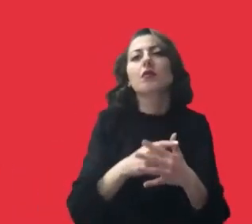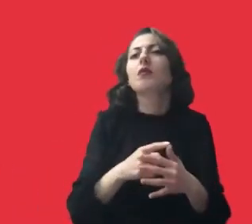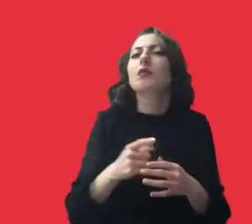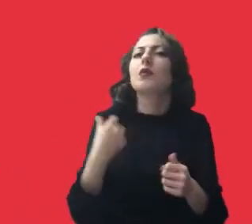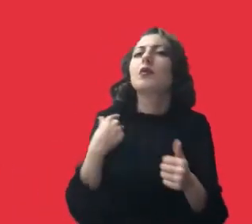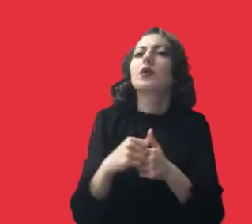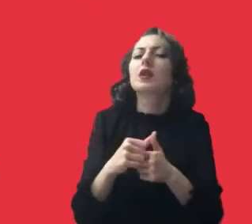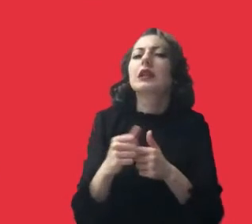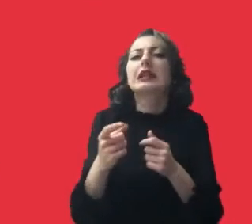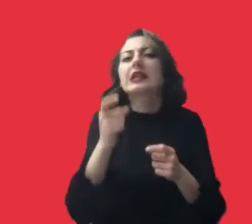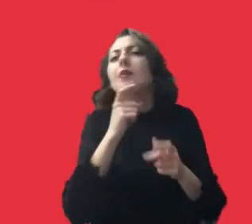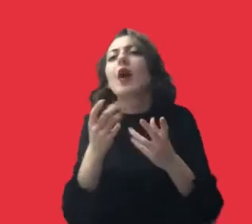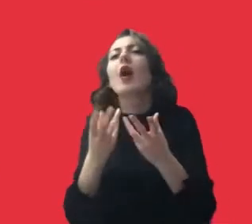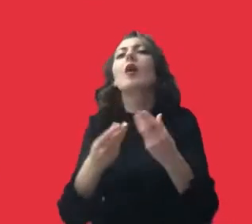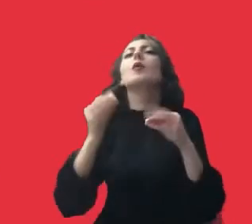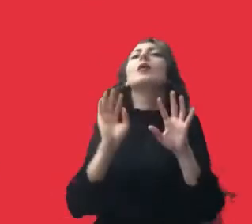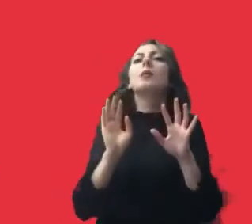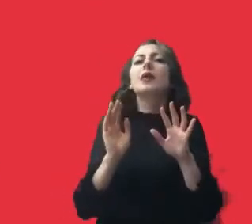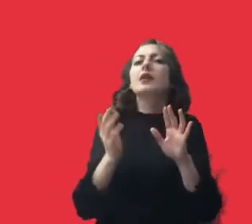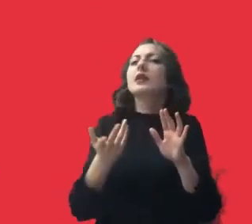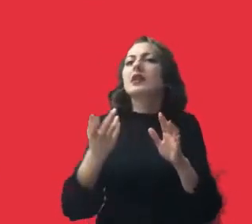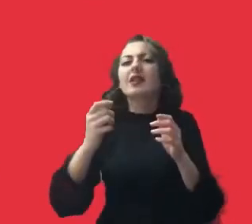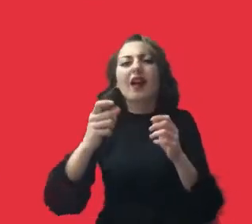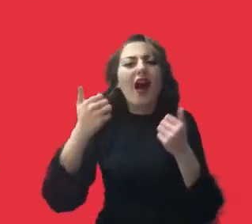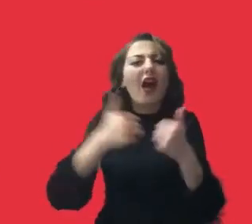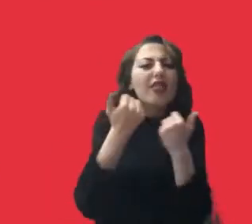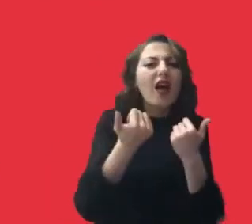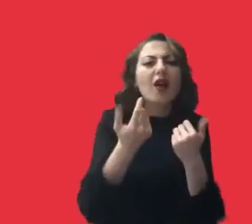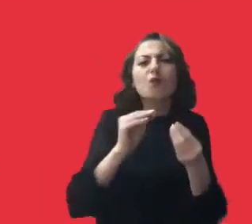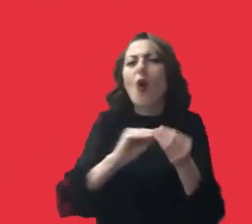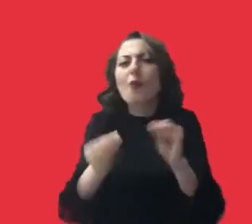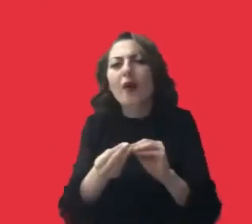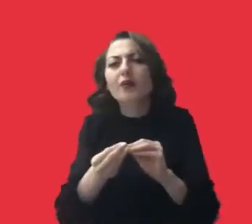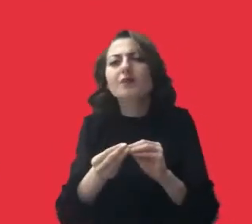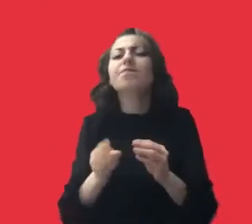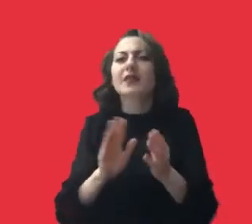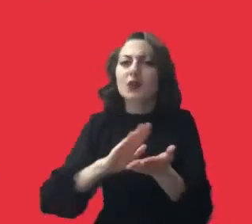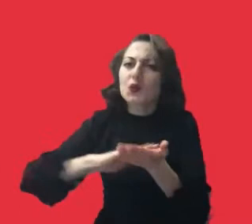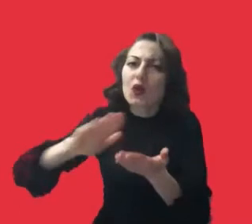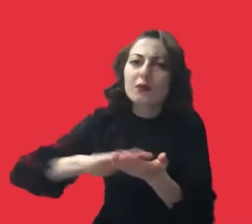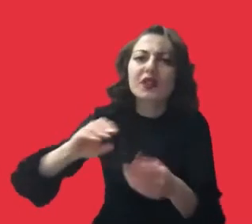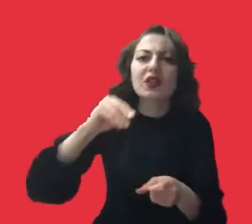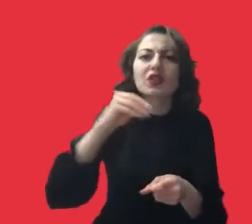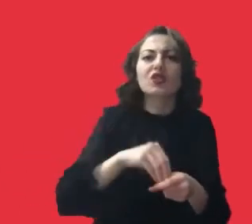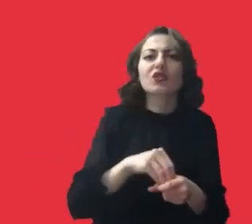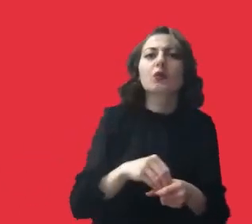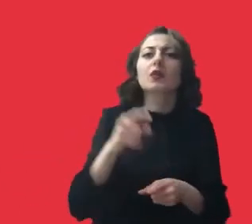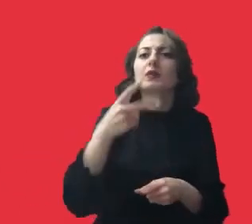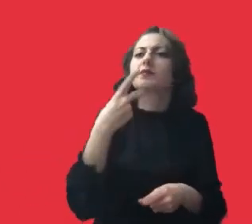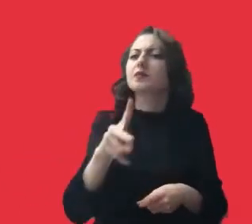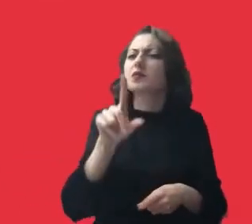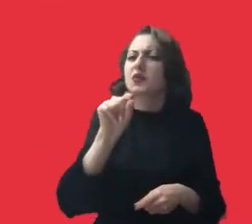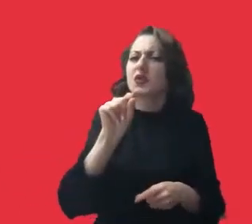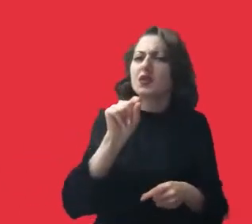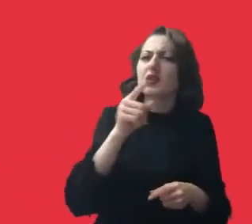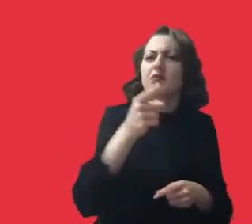to o fix and you will hasarları take giderek almak precautions in için order to not to have any önlemleri fire konuşuyorsunuz. again. You can O talk yüzden about preventive measures after 2001-2011 that. That's yılından why, bu